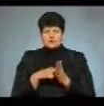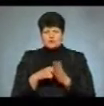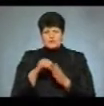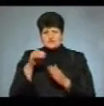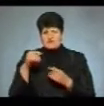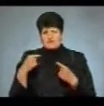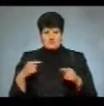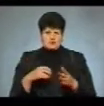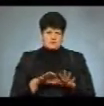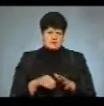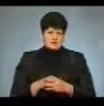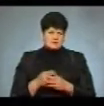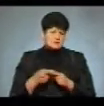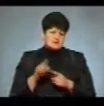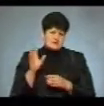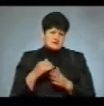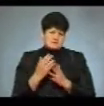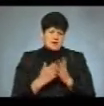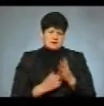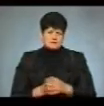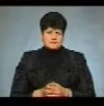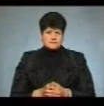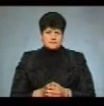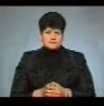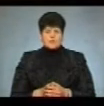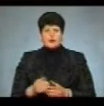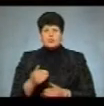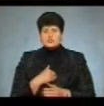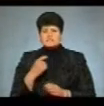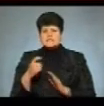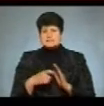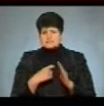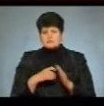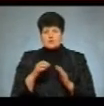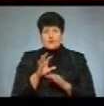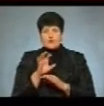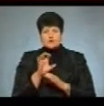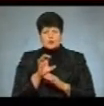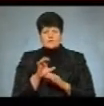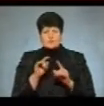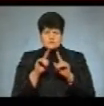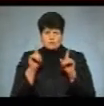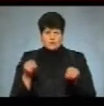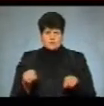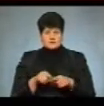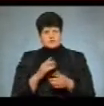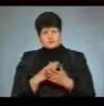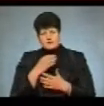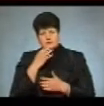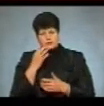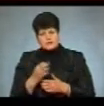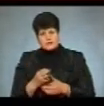інших місцях. Це весь перелік тих порушень. Хочеться дізнатися про фотографію з бюлетнем. Чи поніс